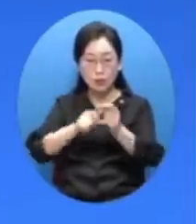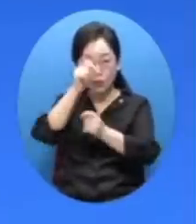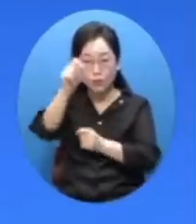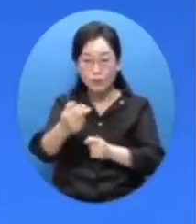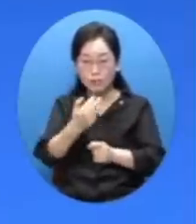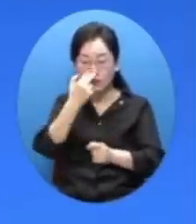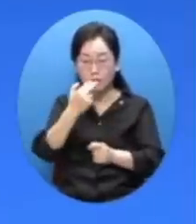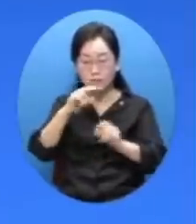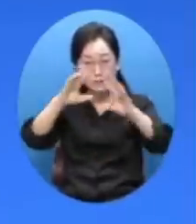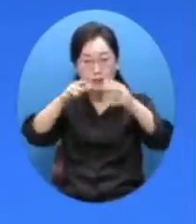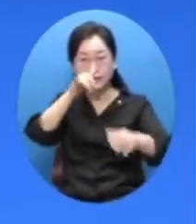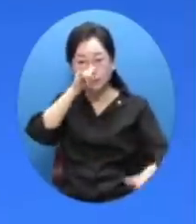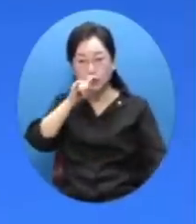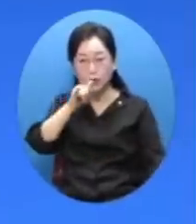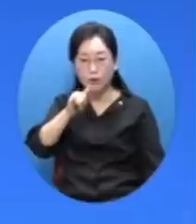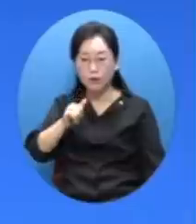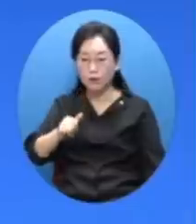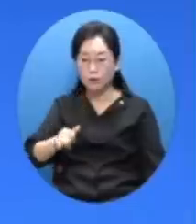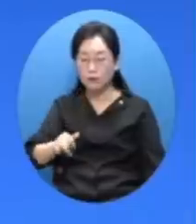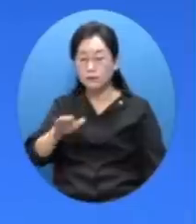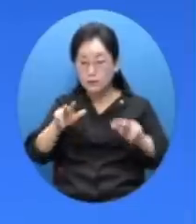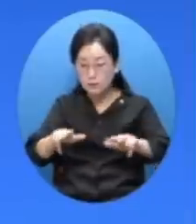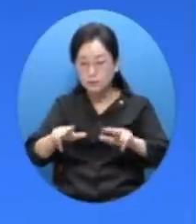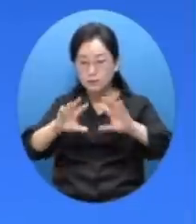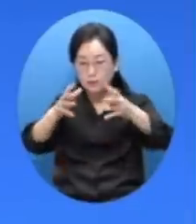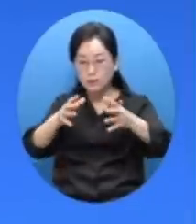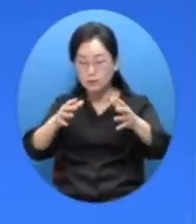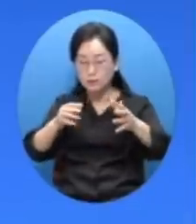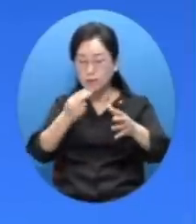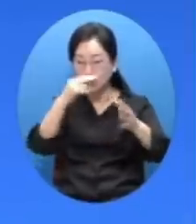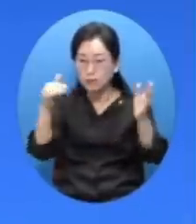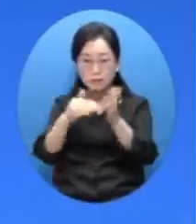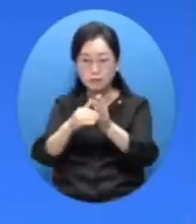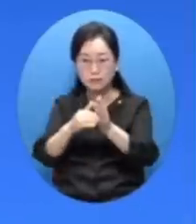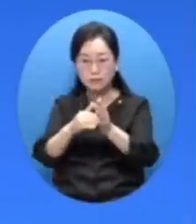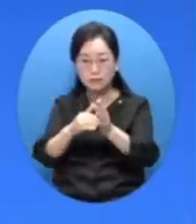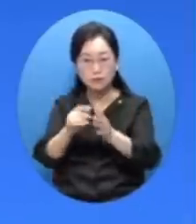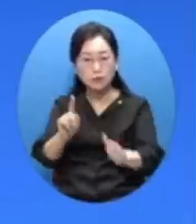것인가? 아니면 이 세상에서 삶이 끝이 나는 것인가?